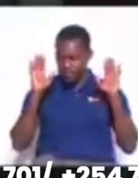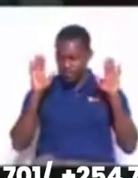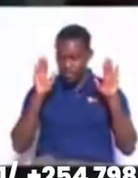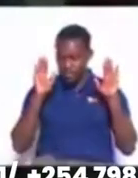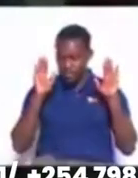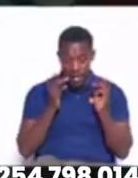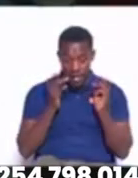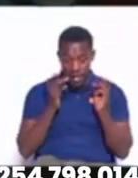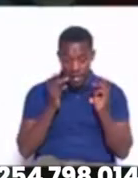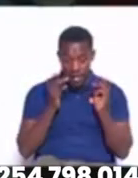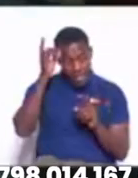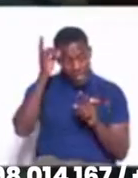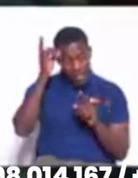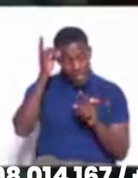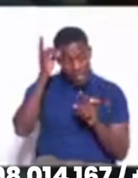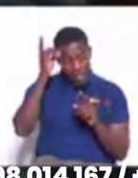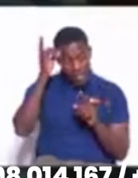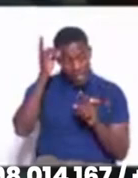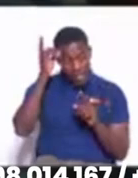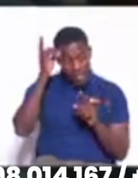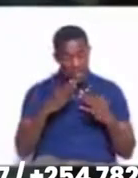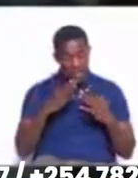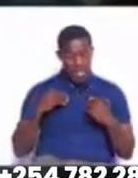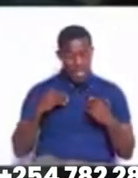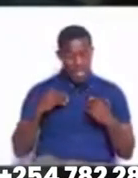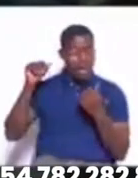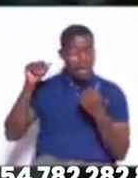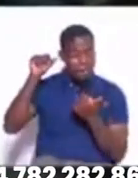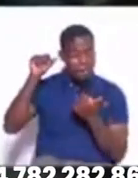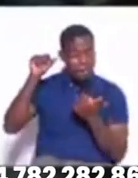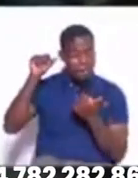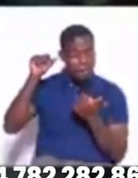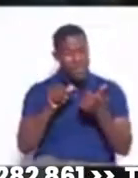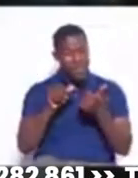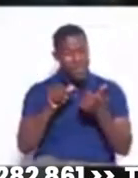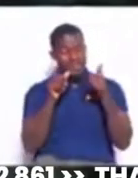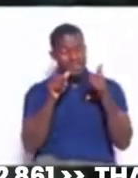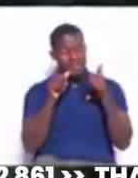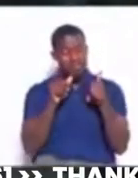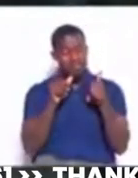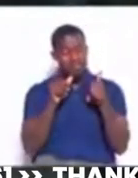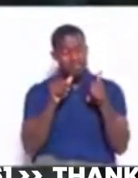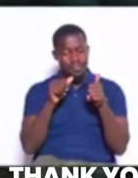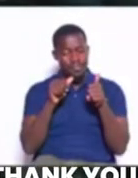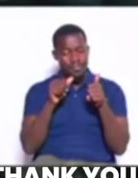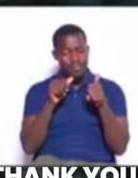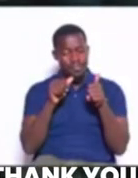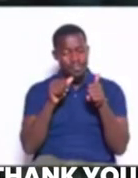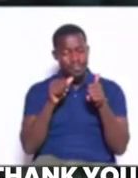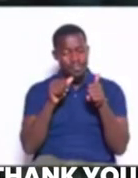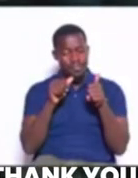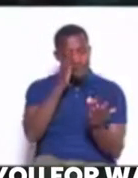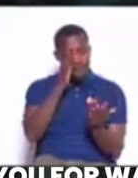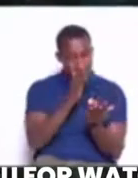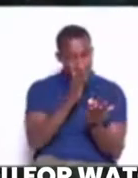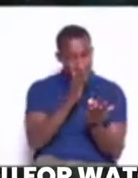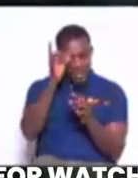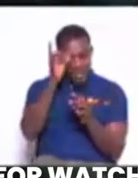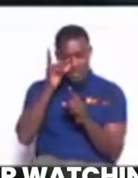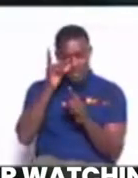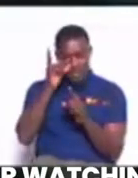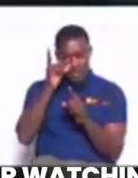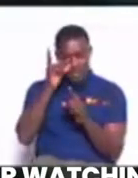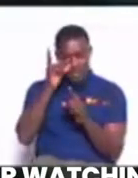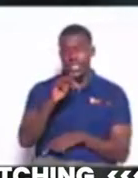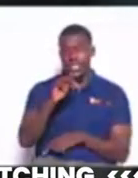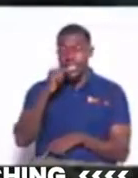baptism, kama umefanya maamuzi kwa ajili ya ubatizo, reconfirm that decision now. Thibitisha yale maamuzi sasa. Tell him